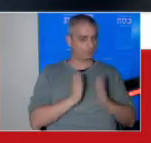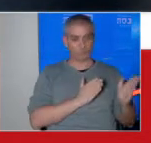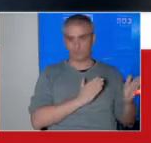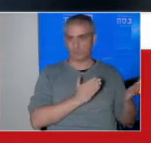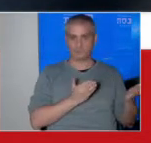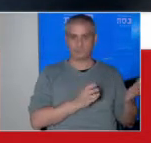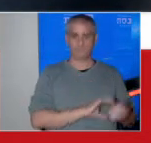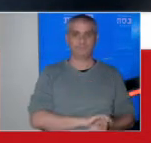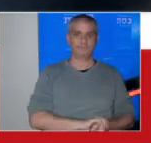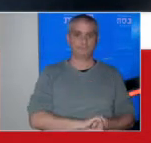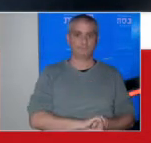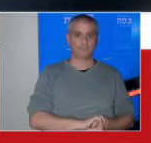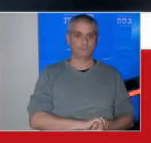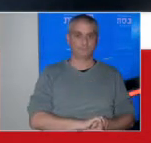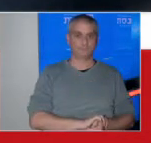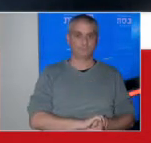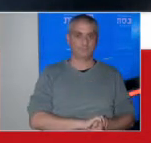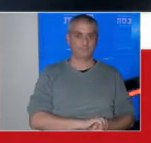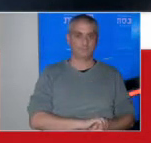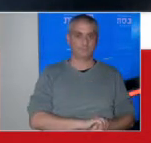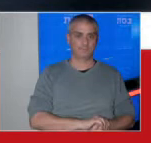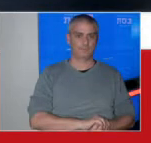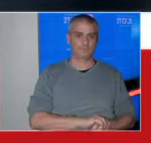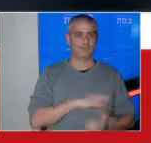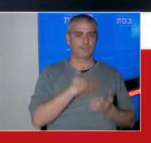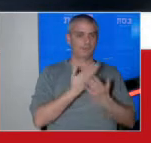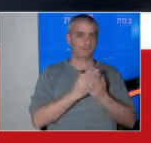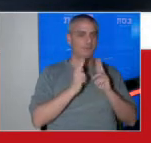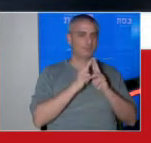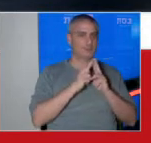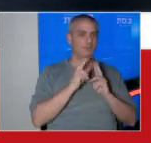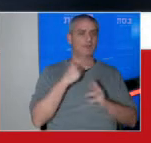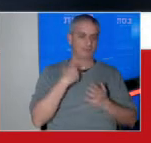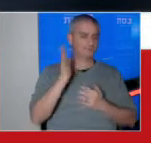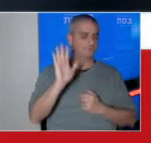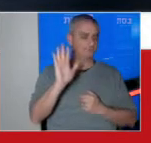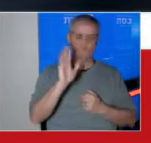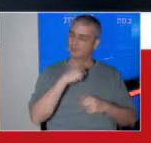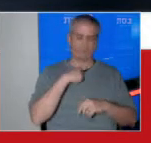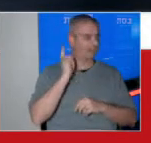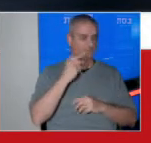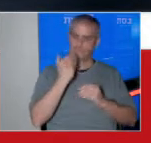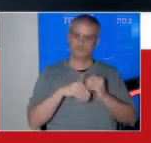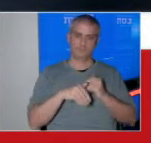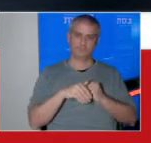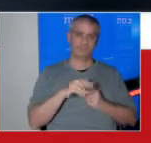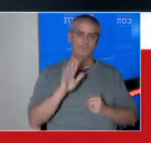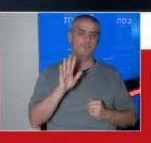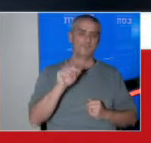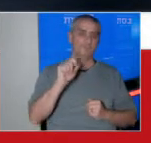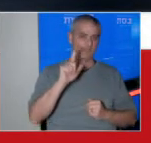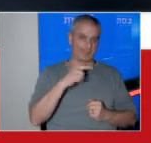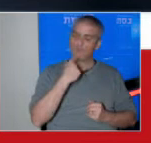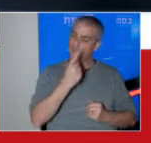מוסדרת. אבל תראו, אני מציע שניפגש עוד פעם. כן, כן, לא, אלי, אנחנו חייבים... ניציתם את כל הדחיות.